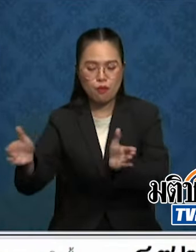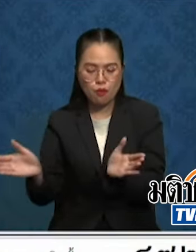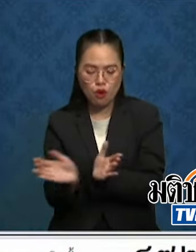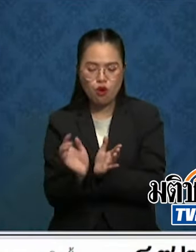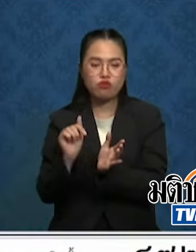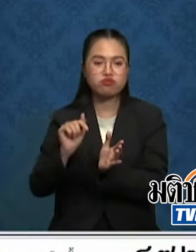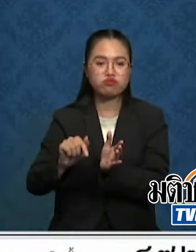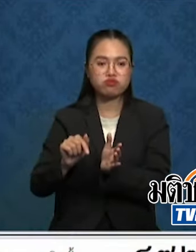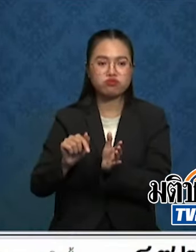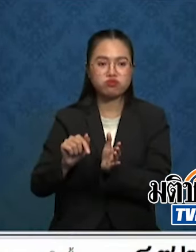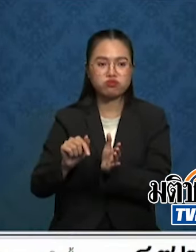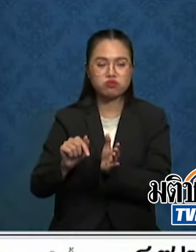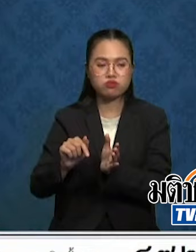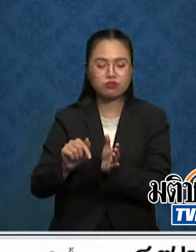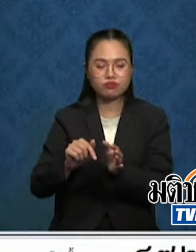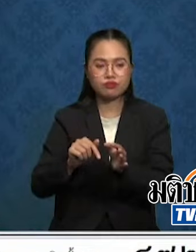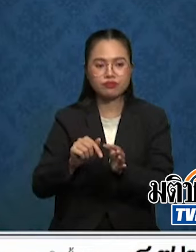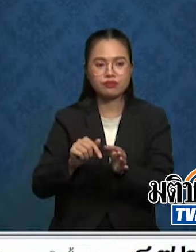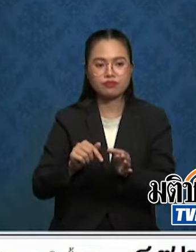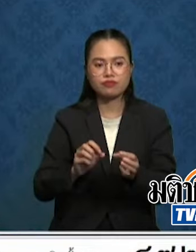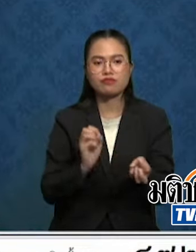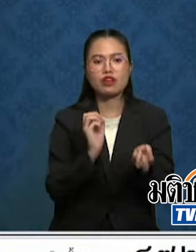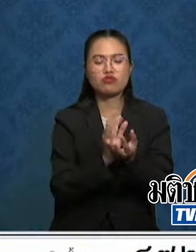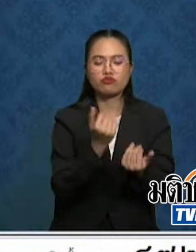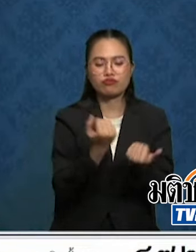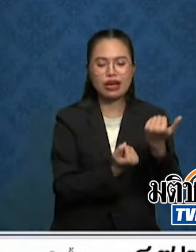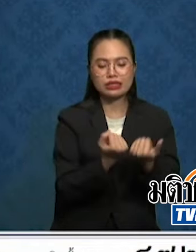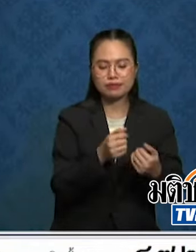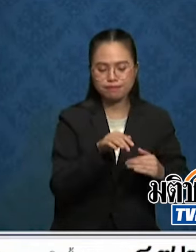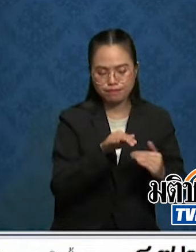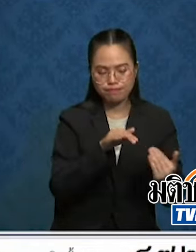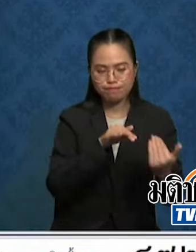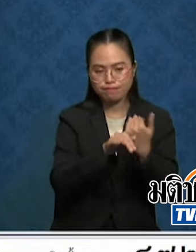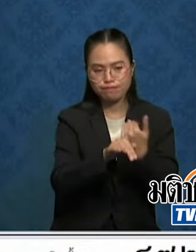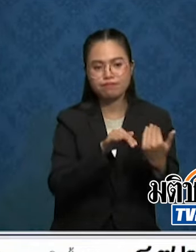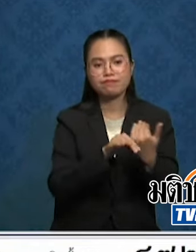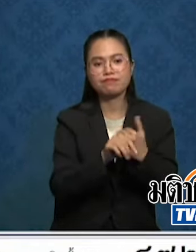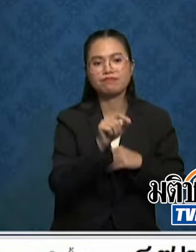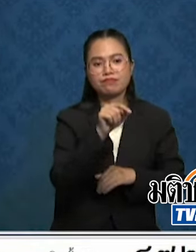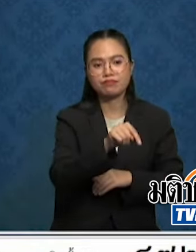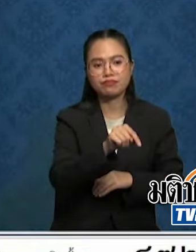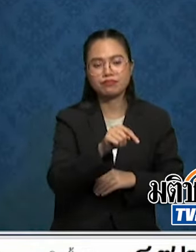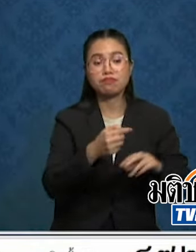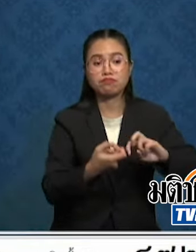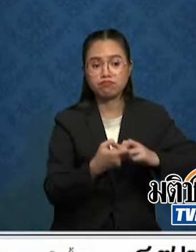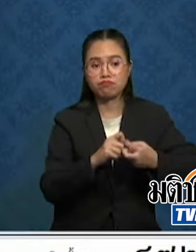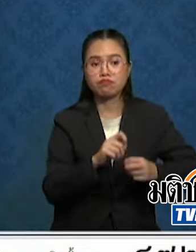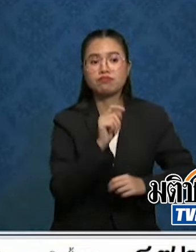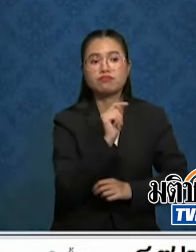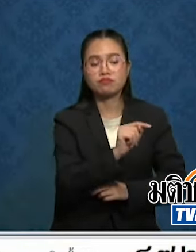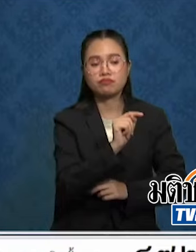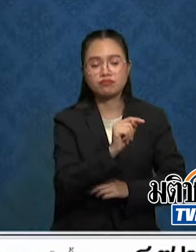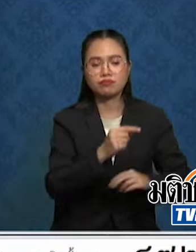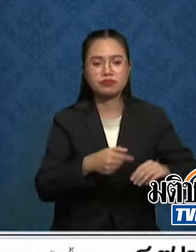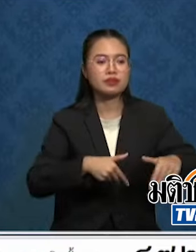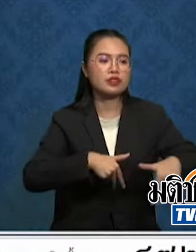น4เมตรทำให้เสียช่องจราจรไปหนึ่งช่องทางครับท่านประธานซึ่งพื้นที่ดังกล่าวนั้นประชา